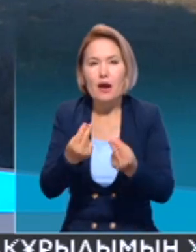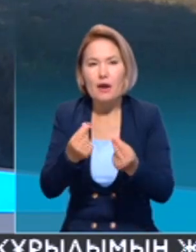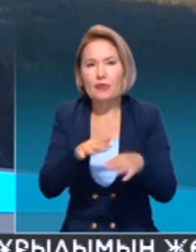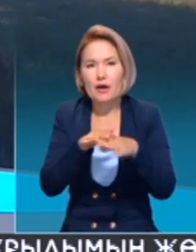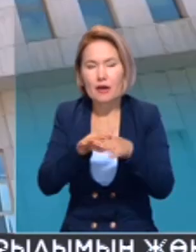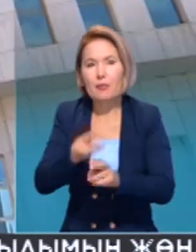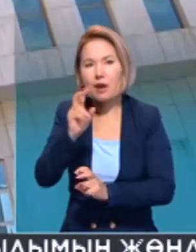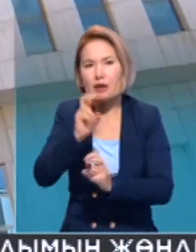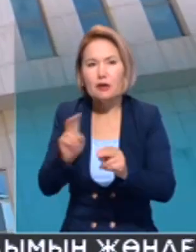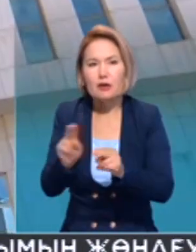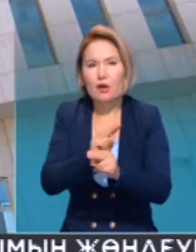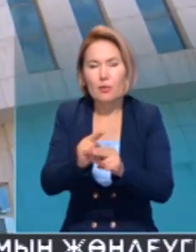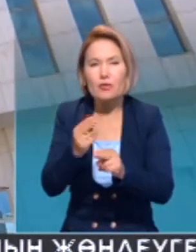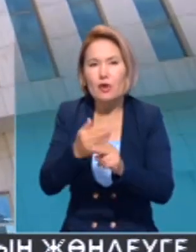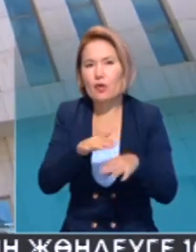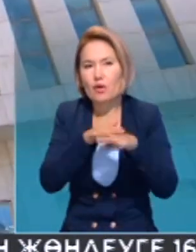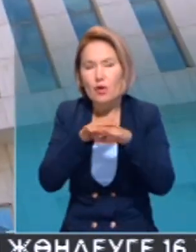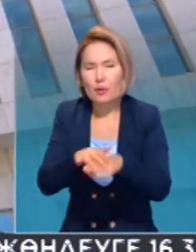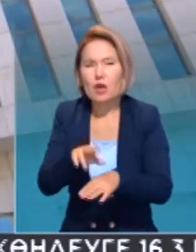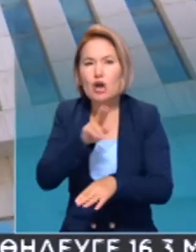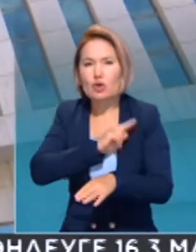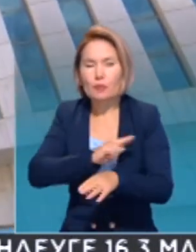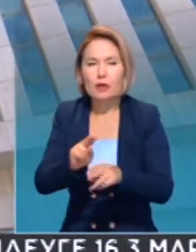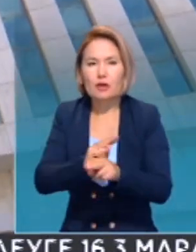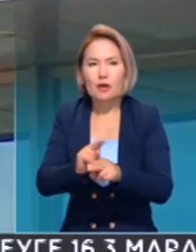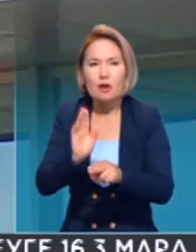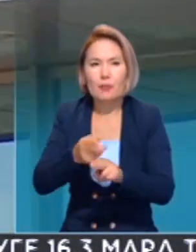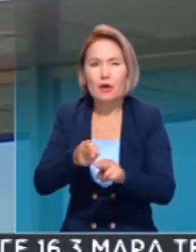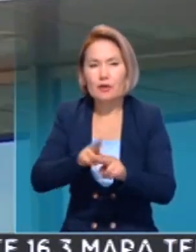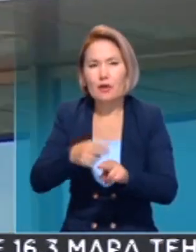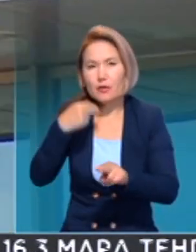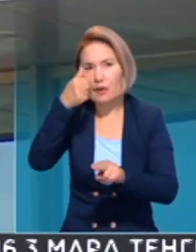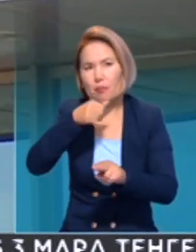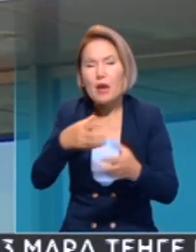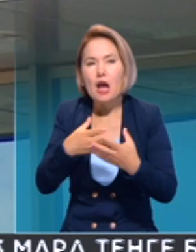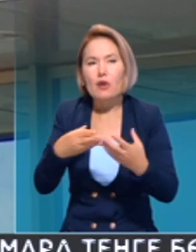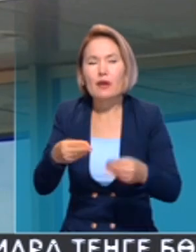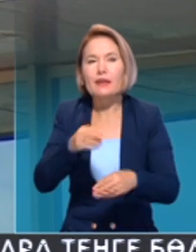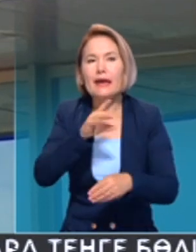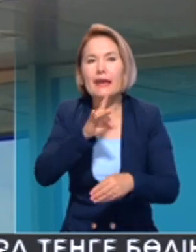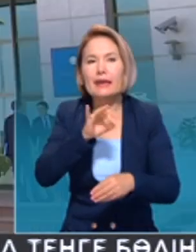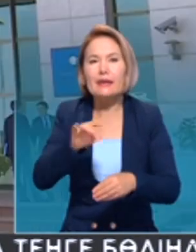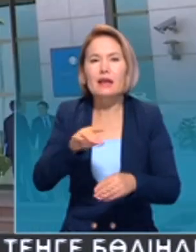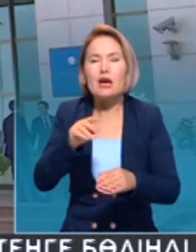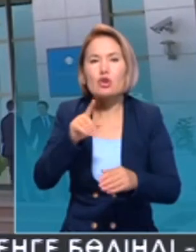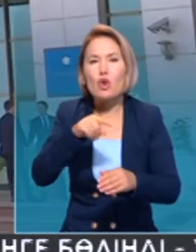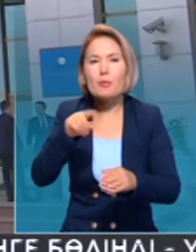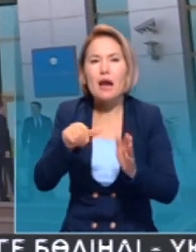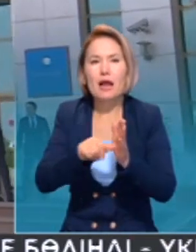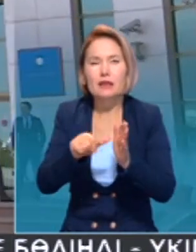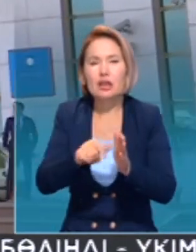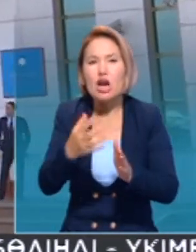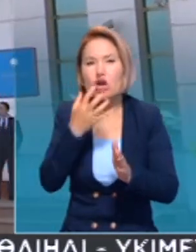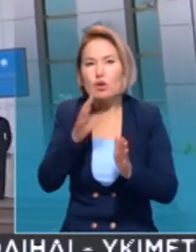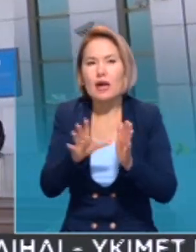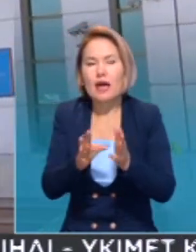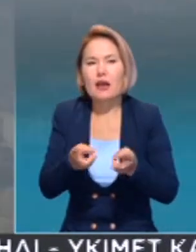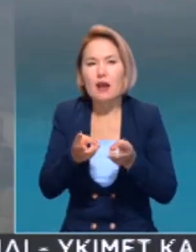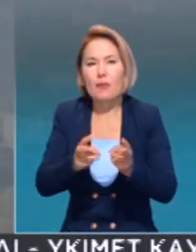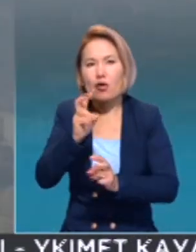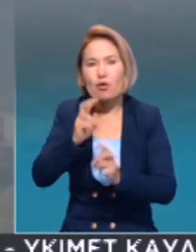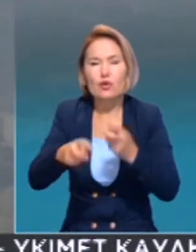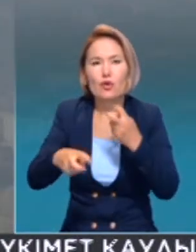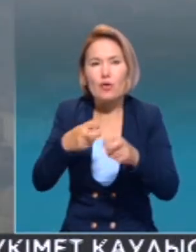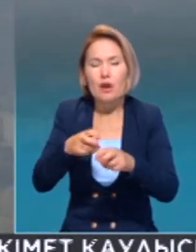бөлігі қазандықтар мен жылу желілерін жаңартуға бағытталады. Еске салайық, биылғы көктемде Риддердегі нөмірі 6-шы жылу электроорталығында апат